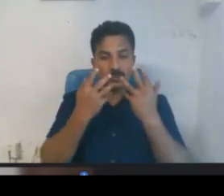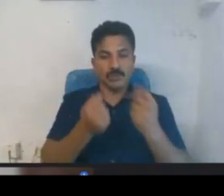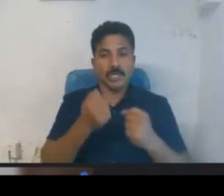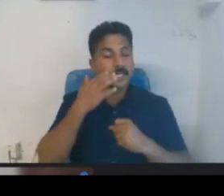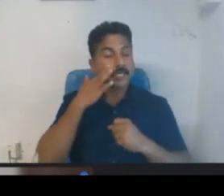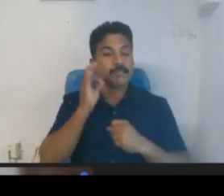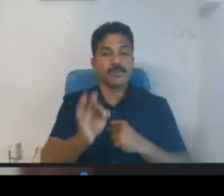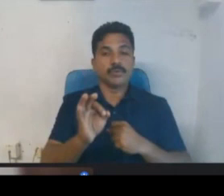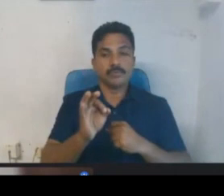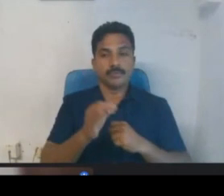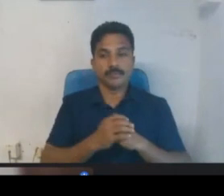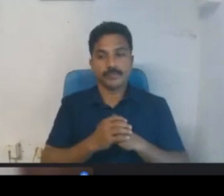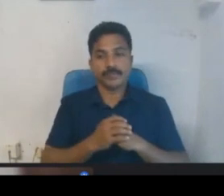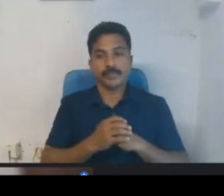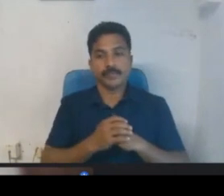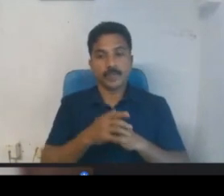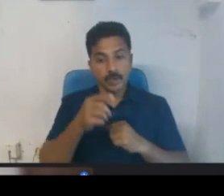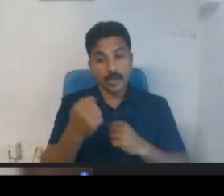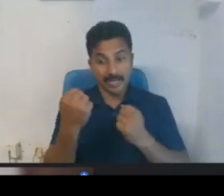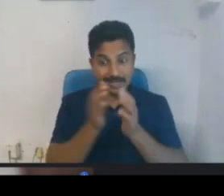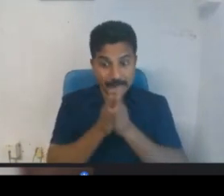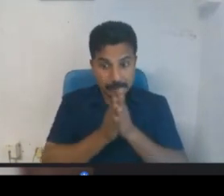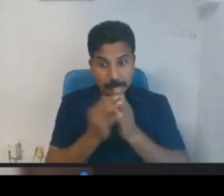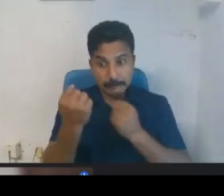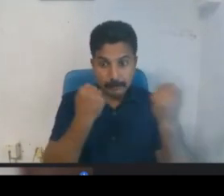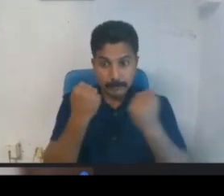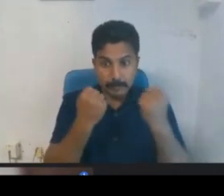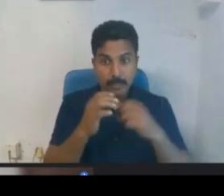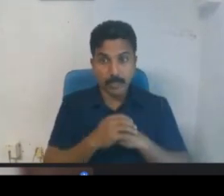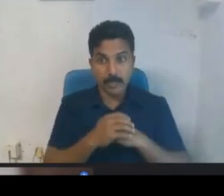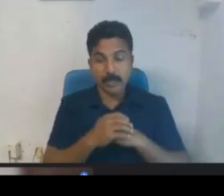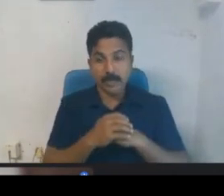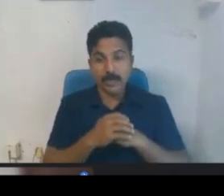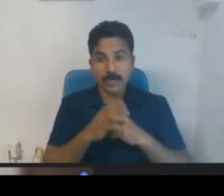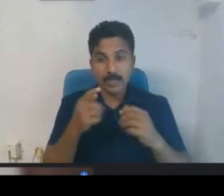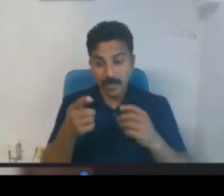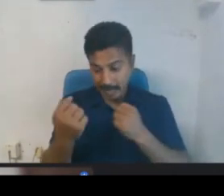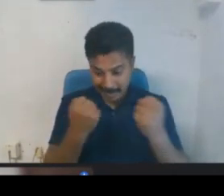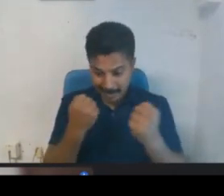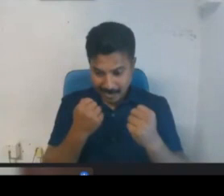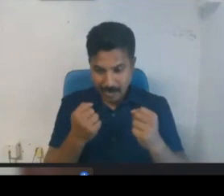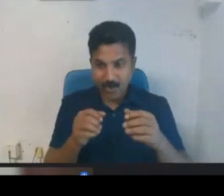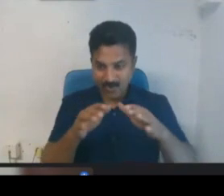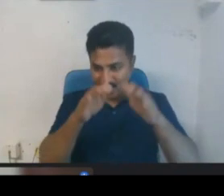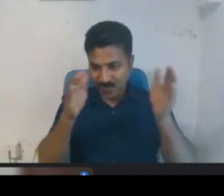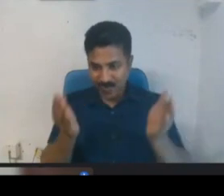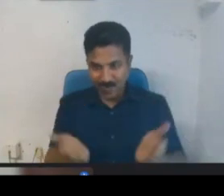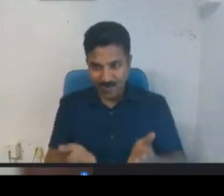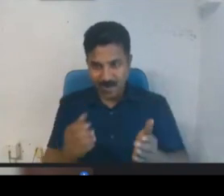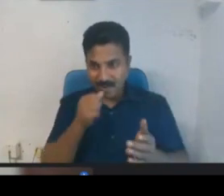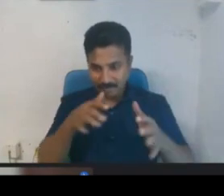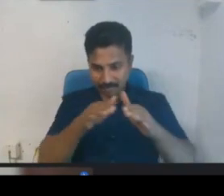ഇപ്പം നിങ്ങൾ നിങ്ങളുടെ എനർജി എന്ന് പറഞ്ഞാൽ ഒരു നിങ്ങൾ ഒരു കുടം എടുത്തിട്ട് ആ നിങ്ങളുടെ എനർജി ആ കുടത്തിൽ, ആ കുടത്തിലെ